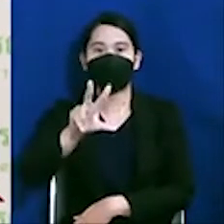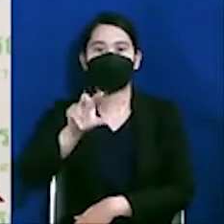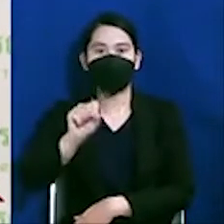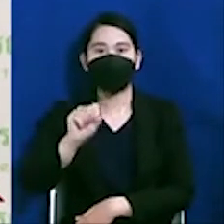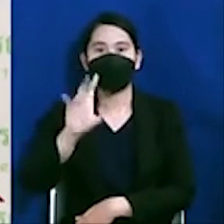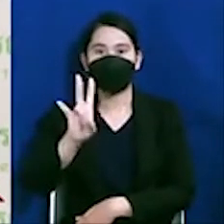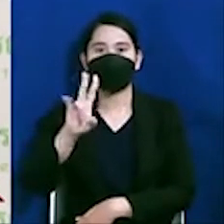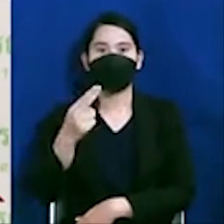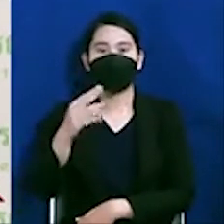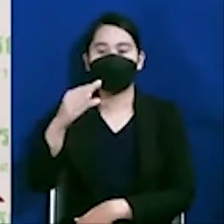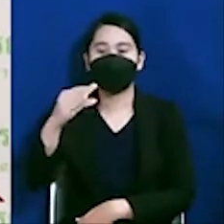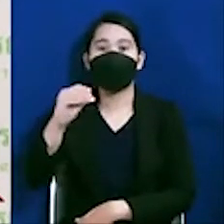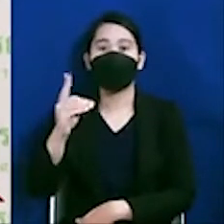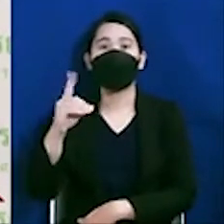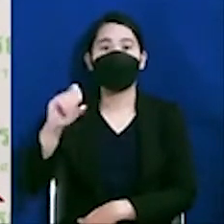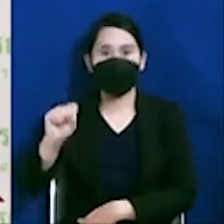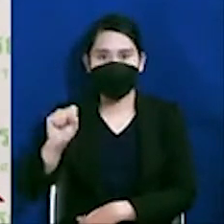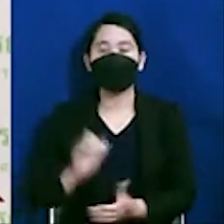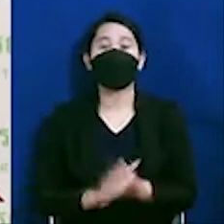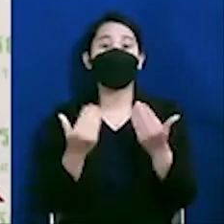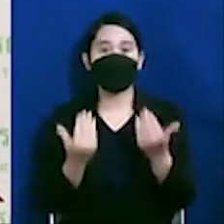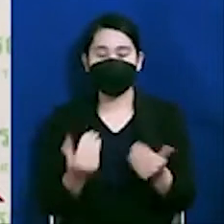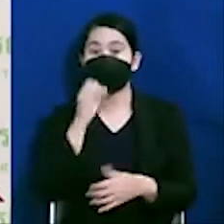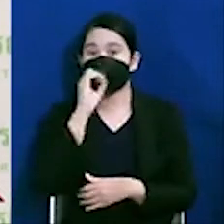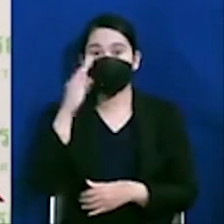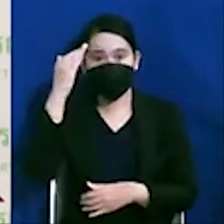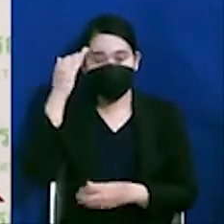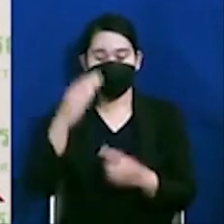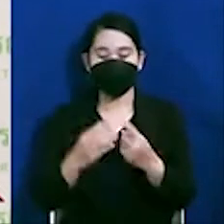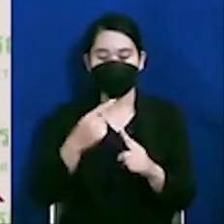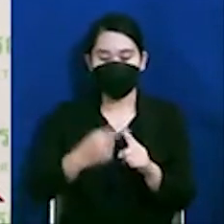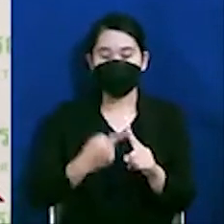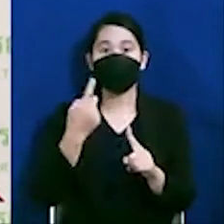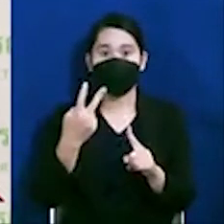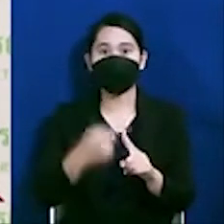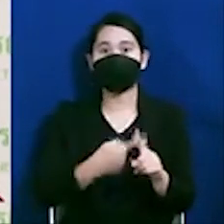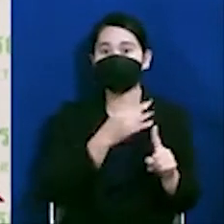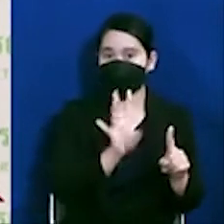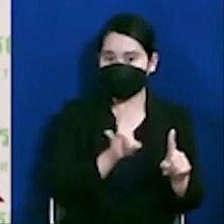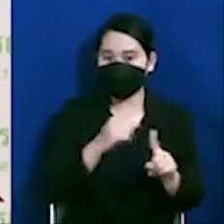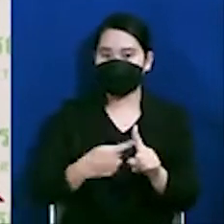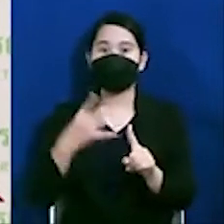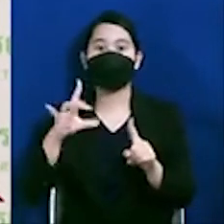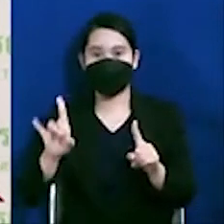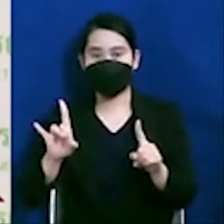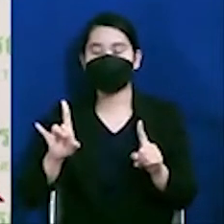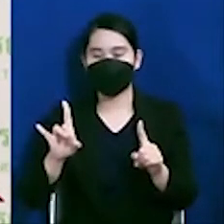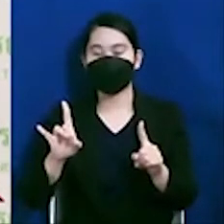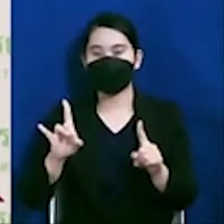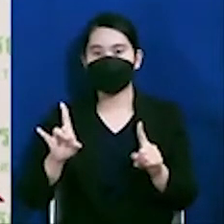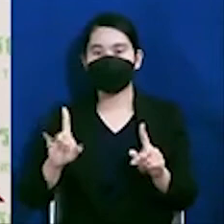บาทเรียบร้อยแล้วนะครับแต่อย่างไรก็ตามครับนายช่วง 2เดือนนี้คือเดือนกรกฎาคมและสิงหาคมครับ